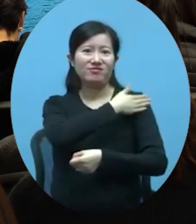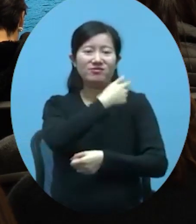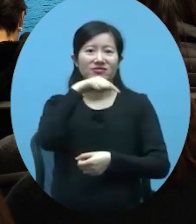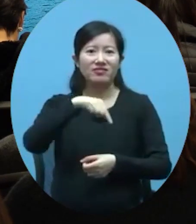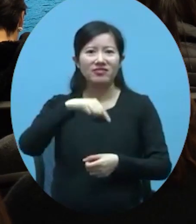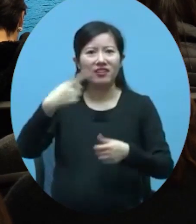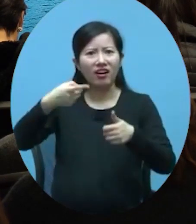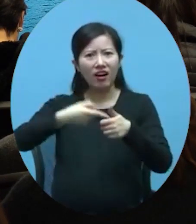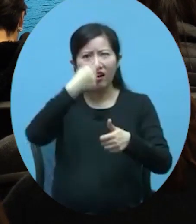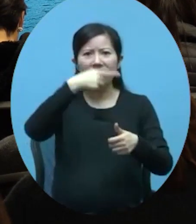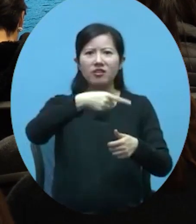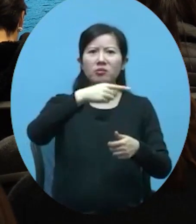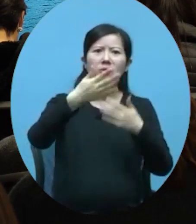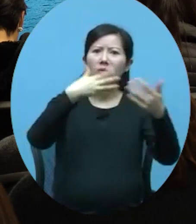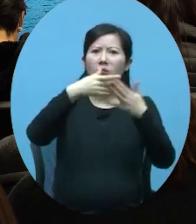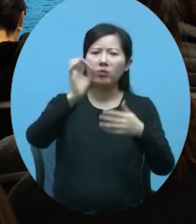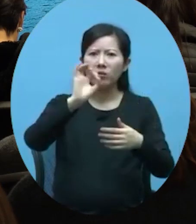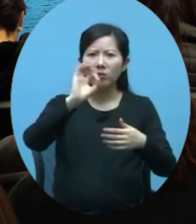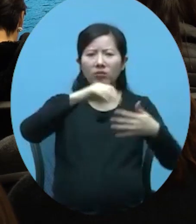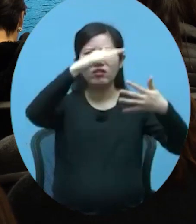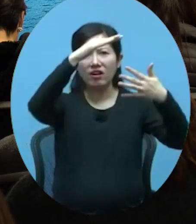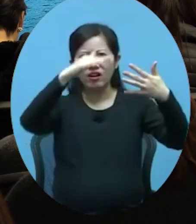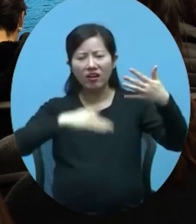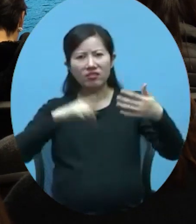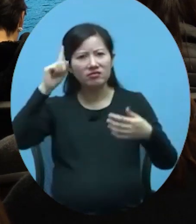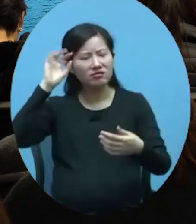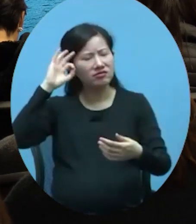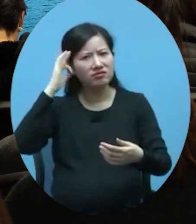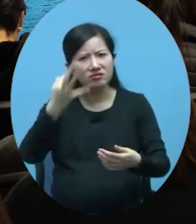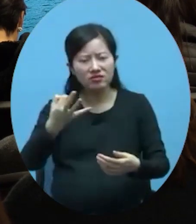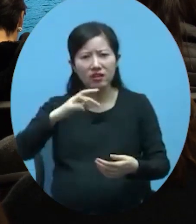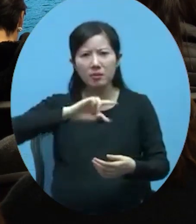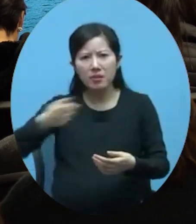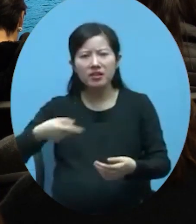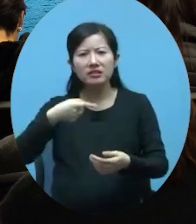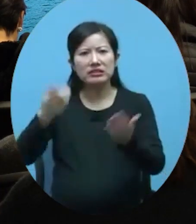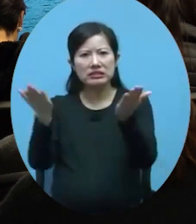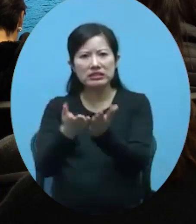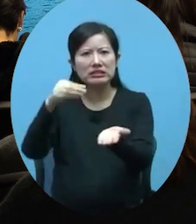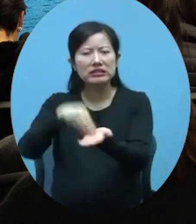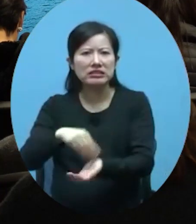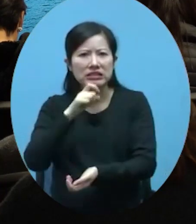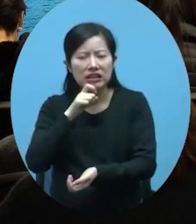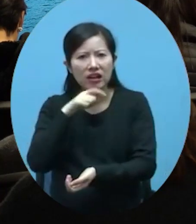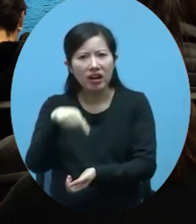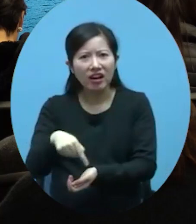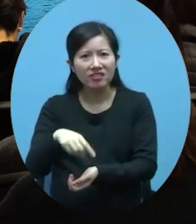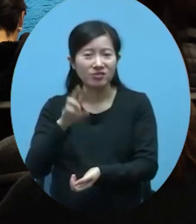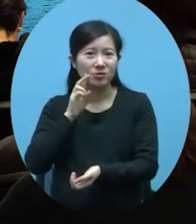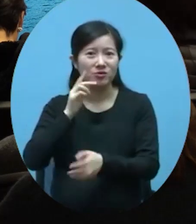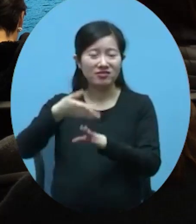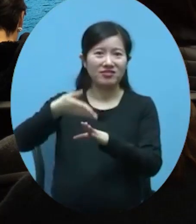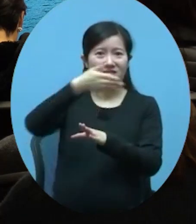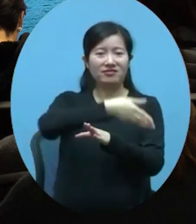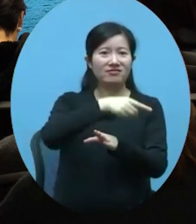的时候是阴性然后后隔了大约三天左右才变阳性他一开始是其实是是不是有点点